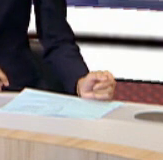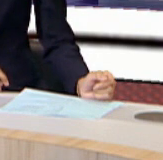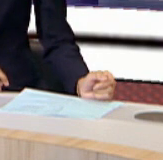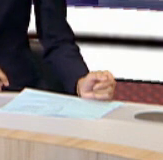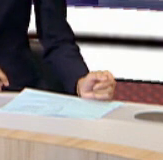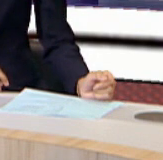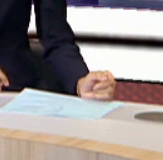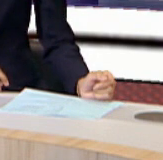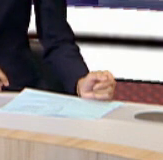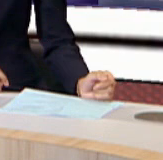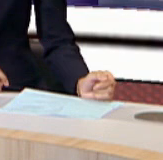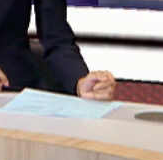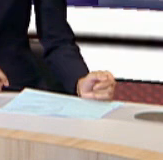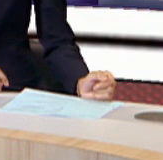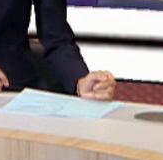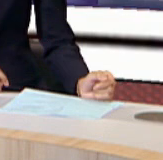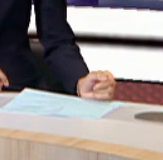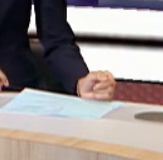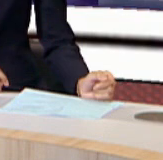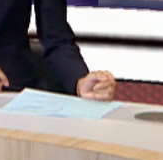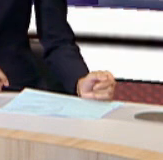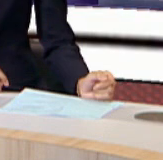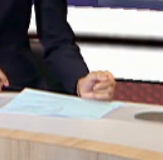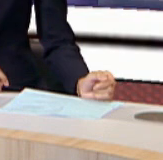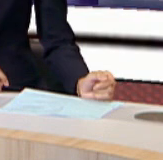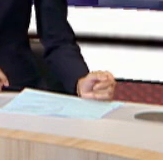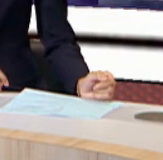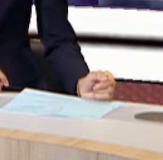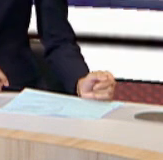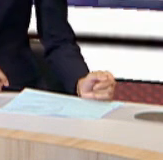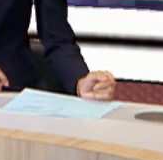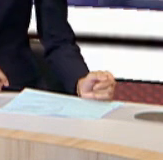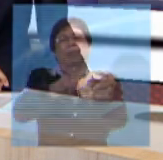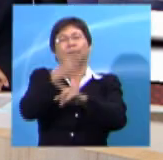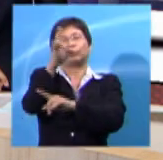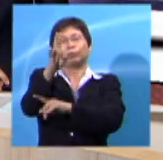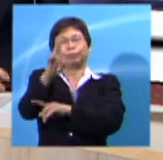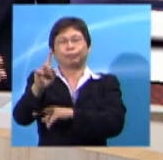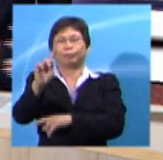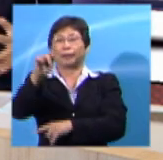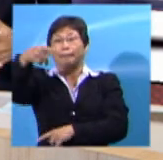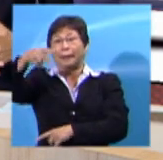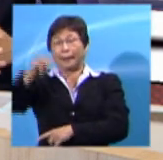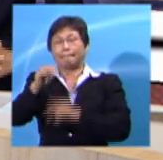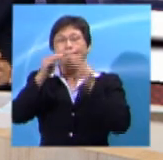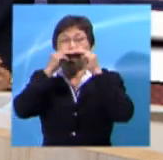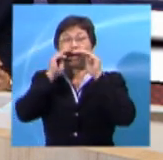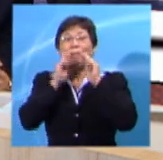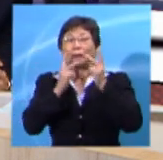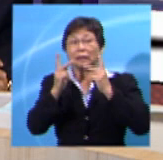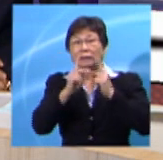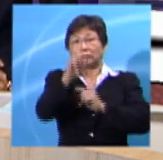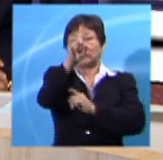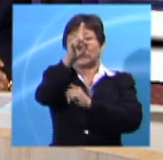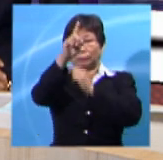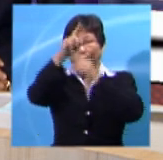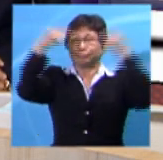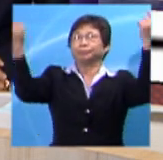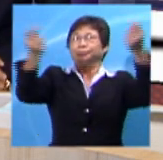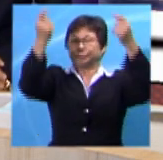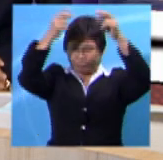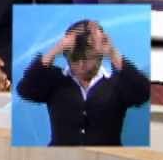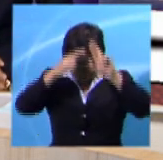yang ditembak jatuh di wilayah Donetsk Timur ukraine pada bulan lalu timbalan Perdana Menteri Tan Sri Muhyiddin Yassin berkata satu istiadat